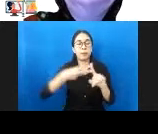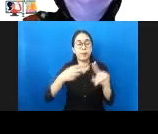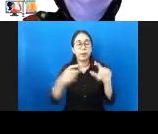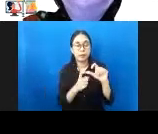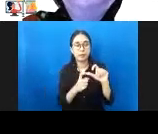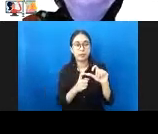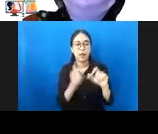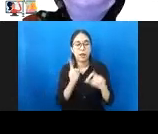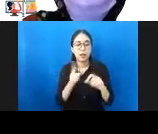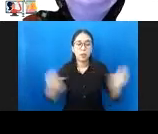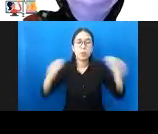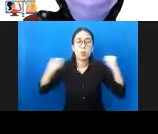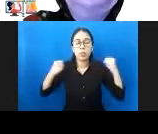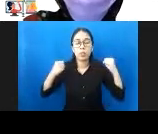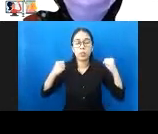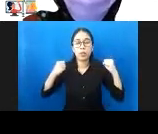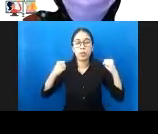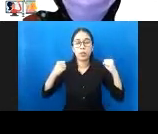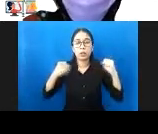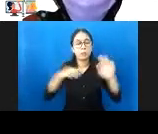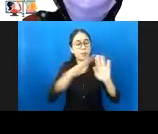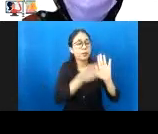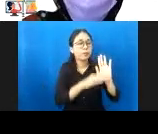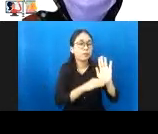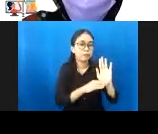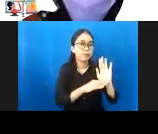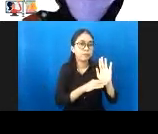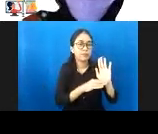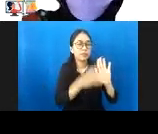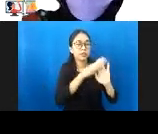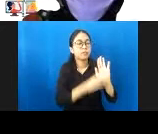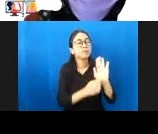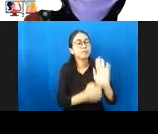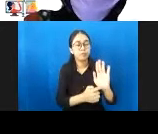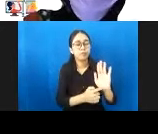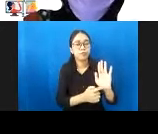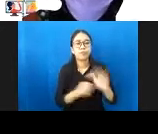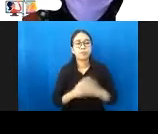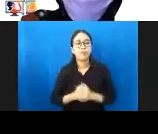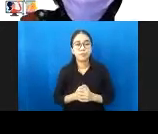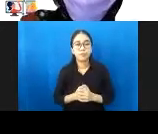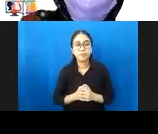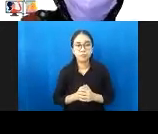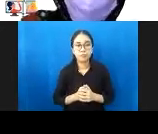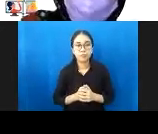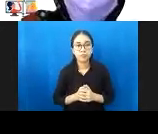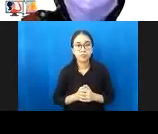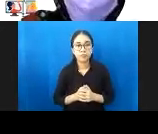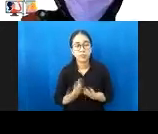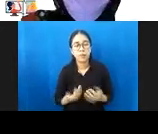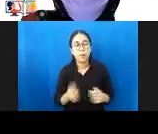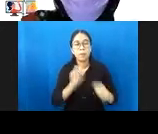melakukan penguatan dari sisi regulasi dan kebijakan yang ada, seperti membuat